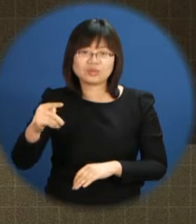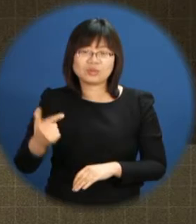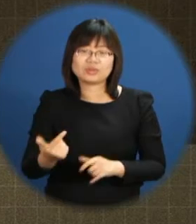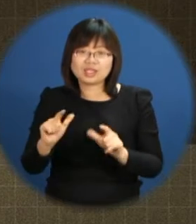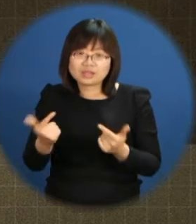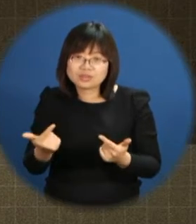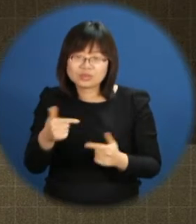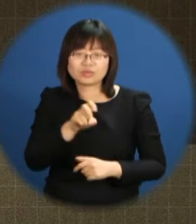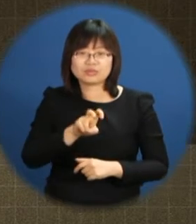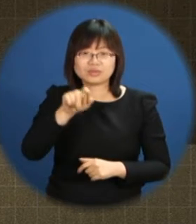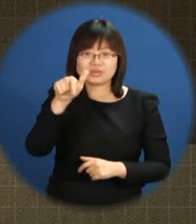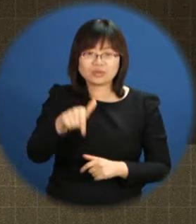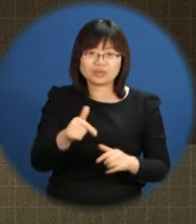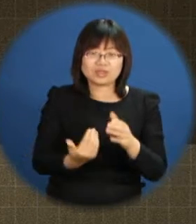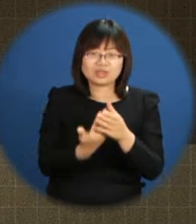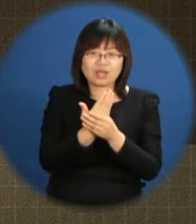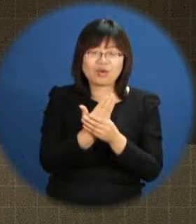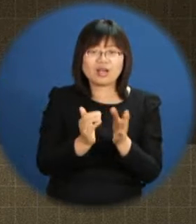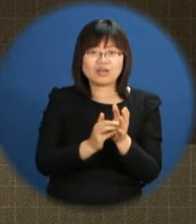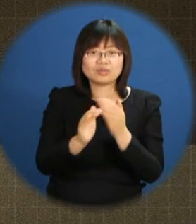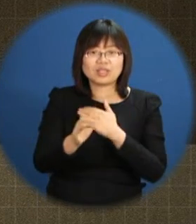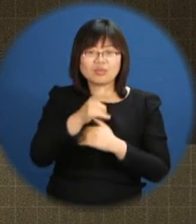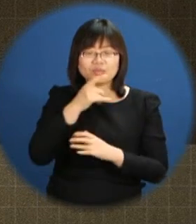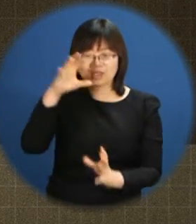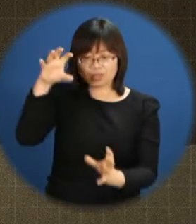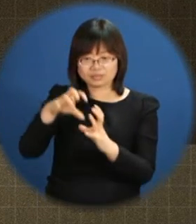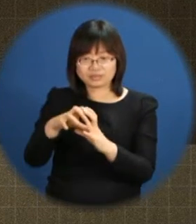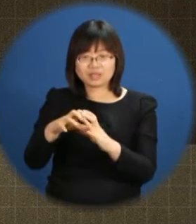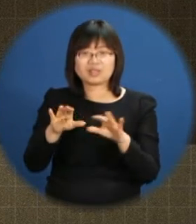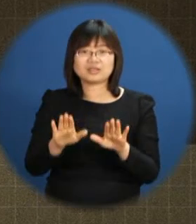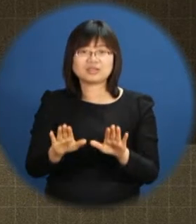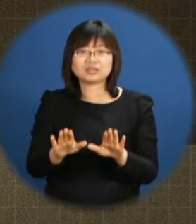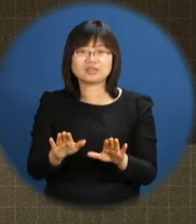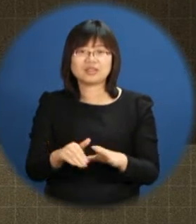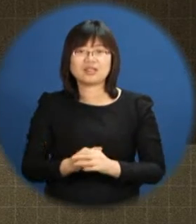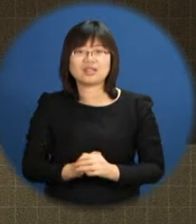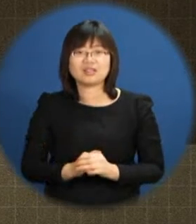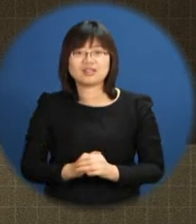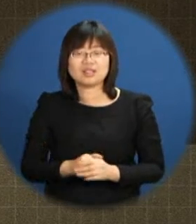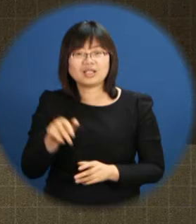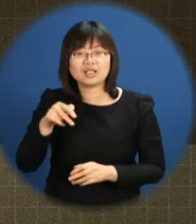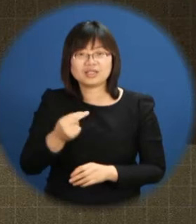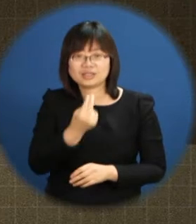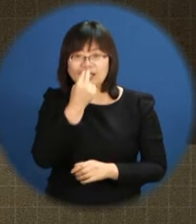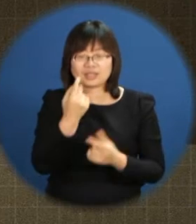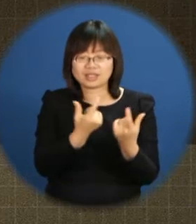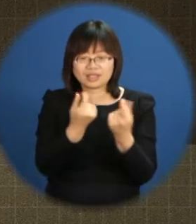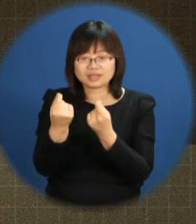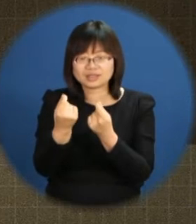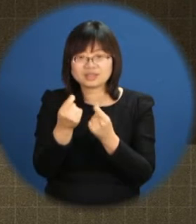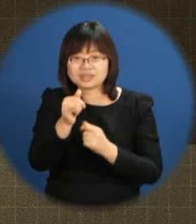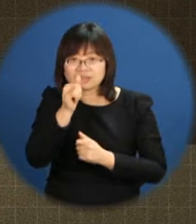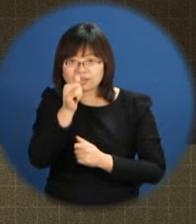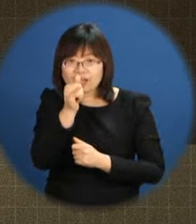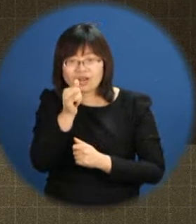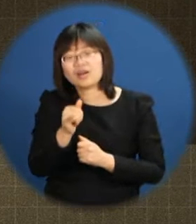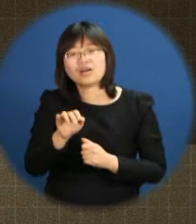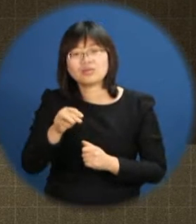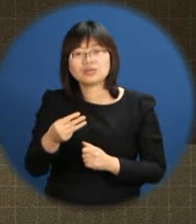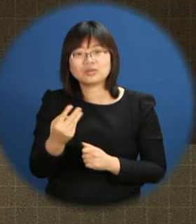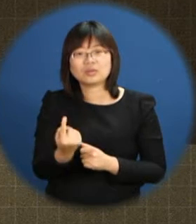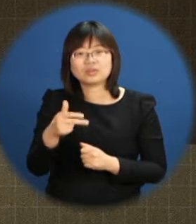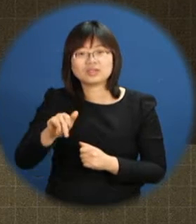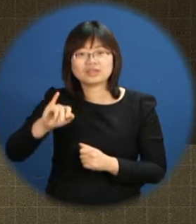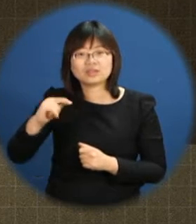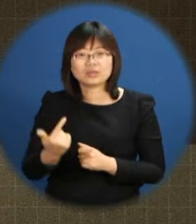금속에서 나와가지고 무라고 합쳐져서 그 그 산과 같이 는 무라고 합쳐져서 그 플로 g